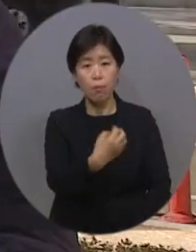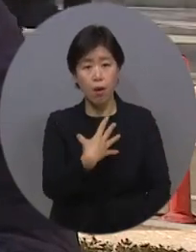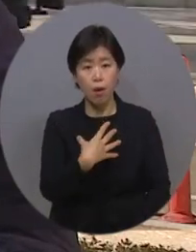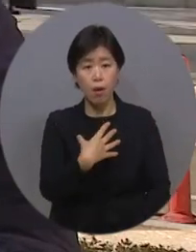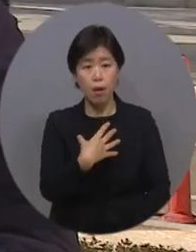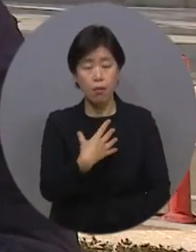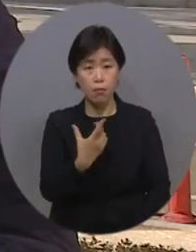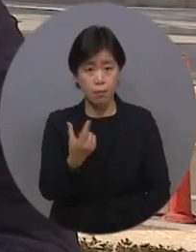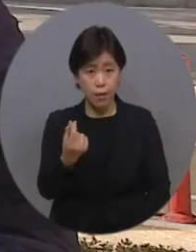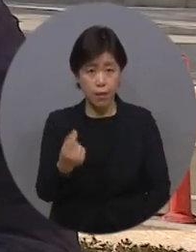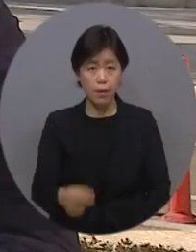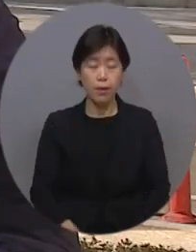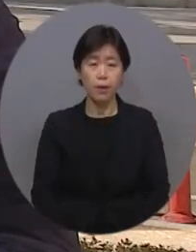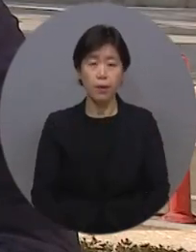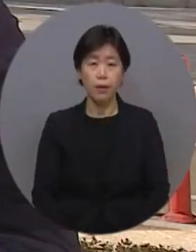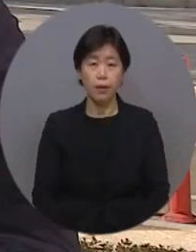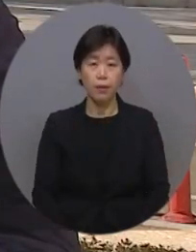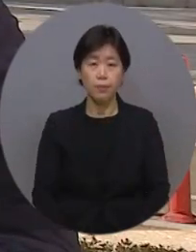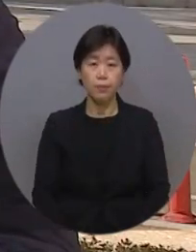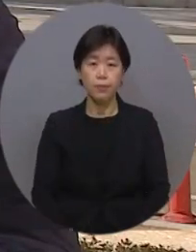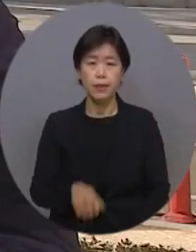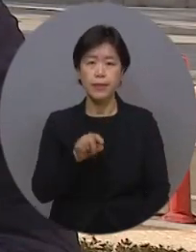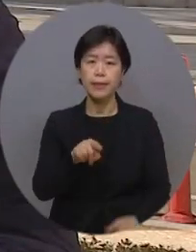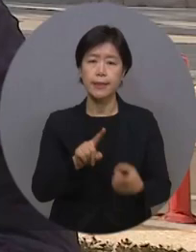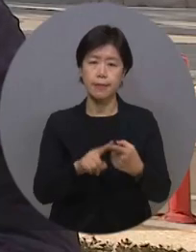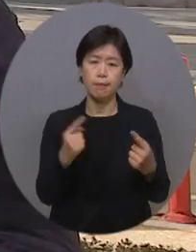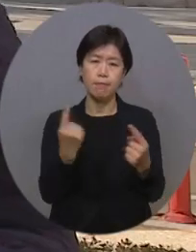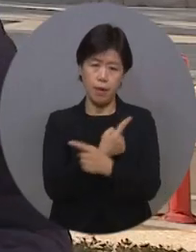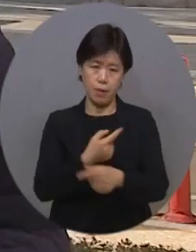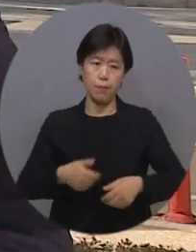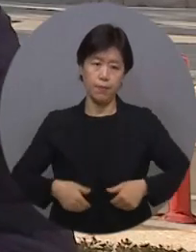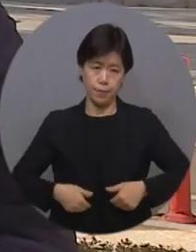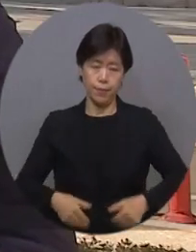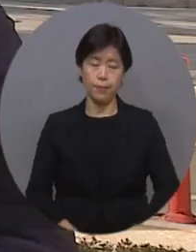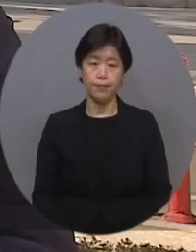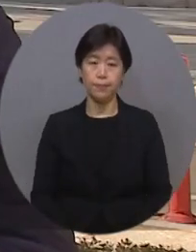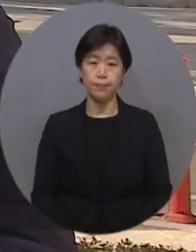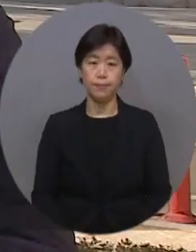들리지 않습니다. 그럼 이 부분은 바로잡아야 되는 게 맞고요.